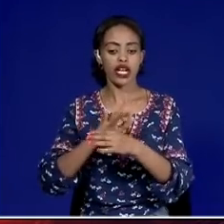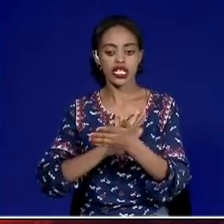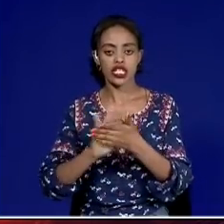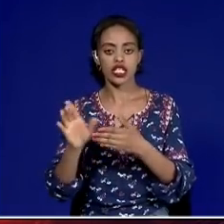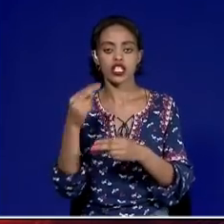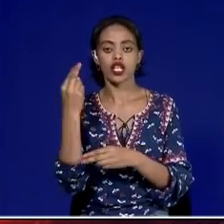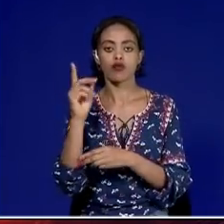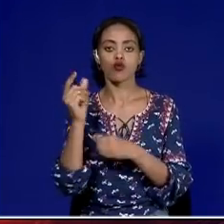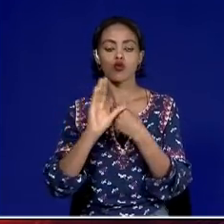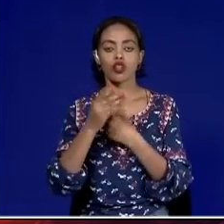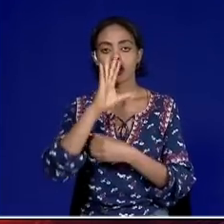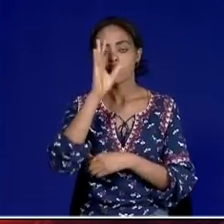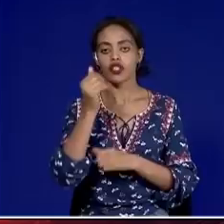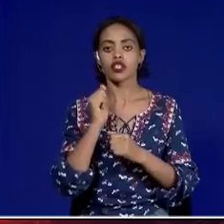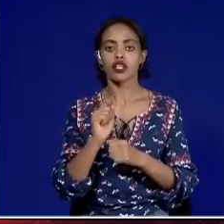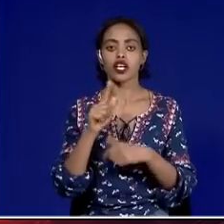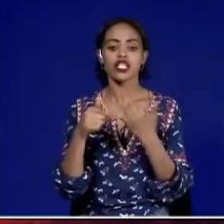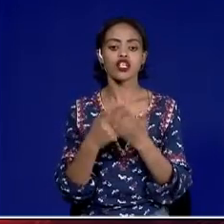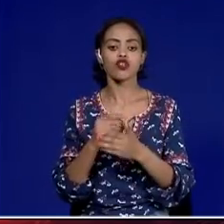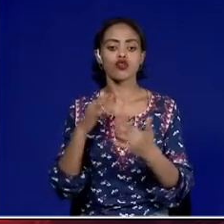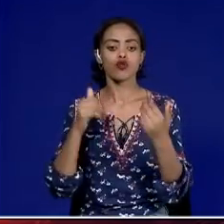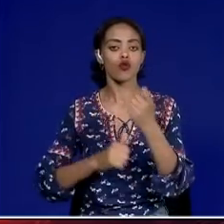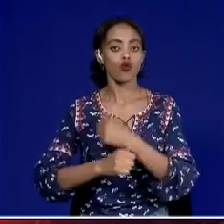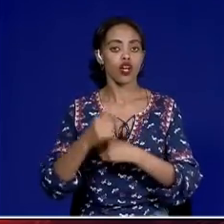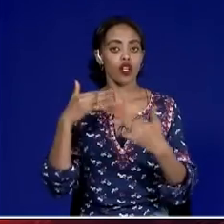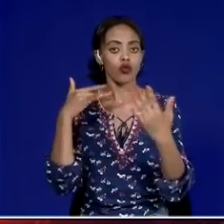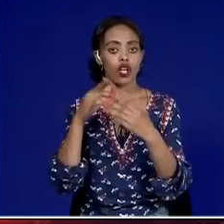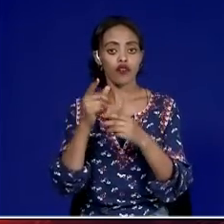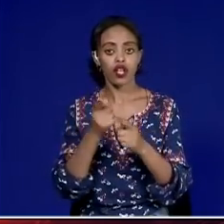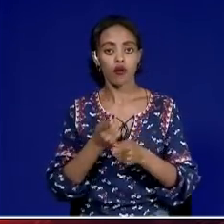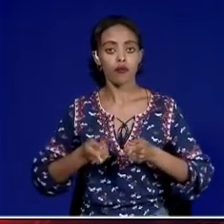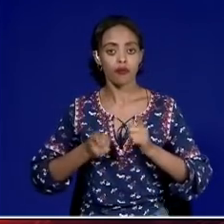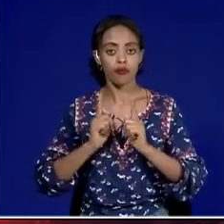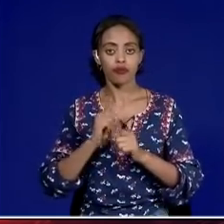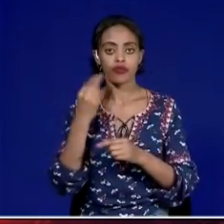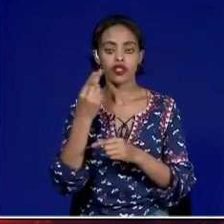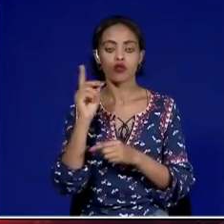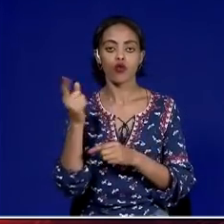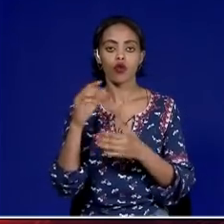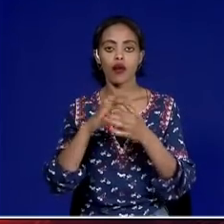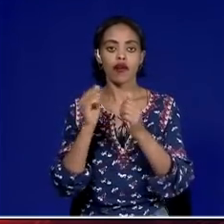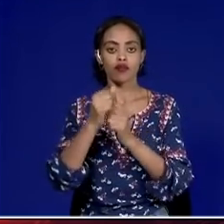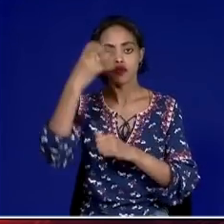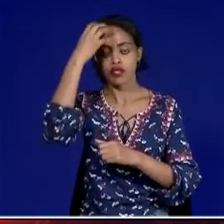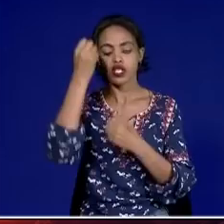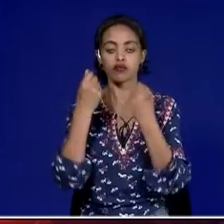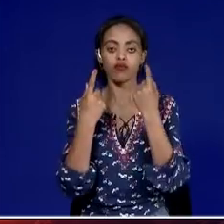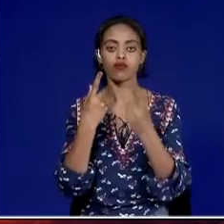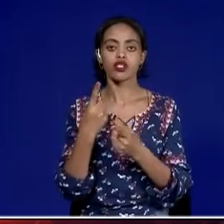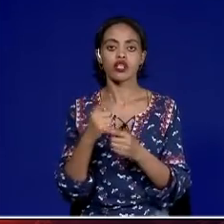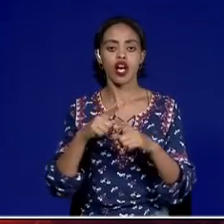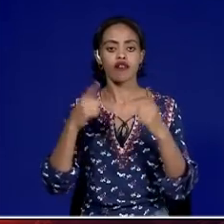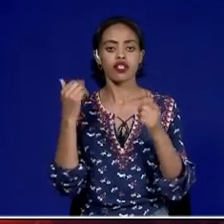تزخون لخونتات كنفترينا مالتي سلازي قد أتكينا تفتاني من بربوتا تتكم توقونو محبر مس منغستي بمرداء زغور عبي